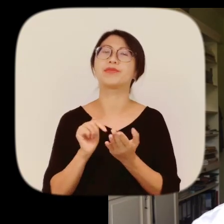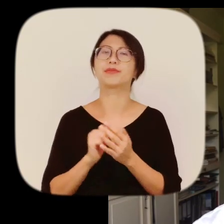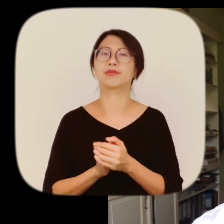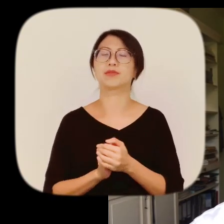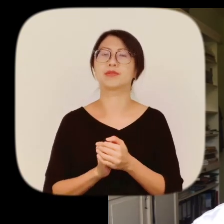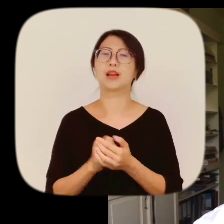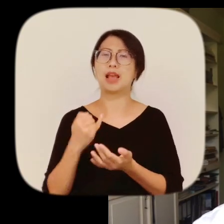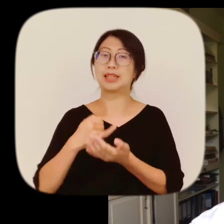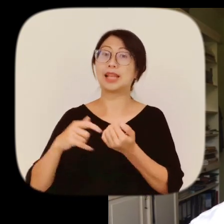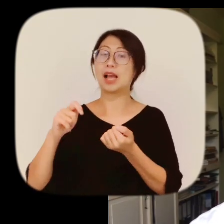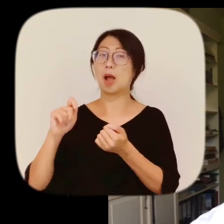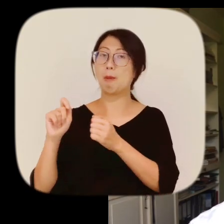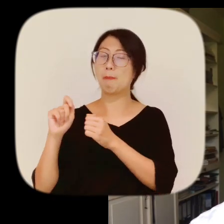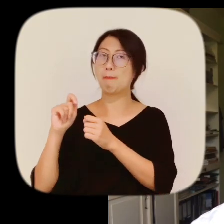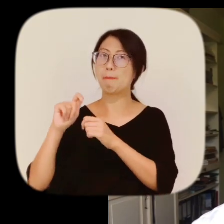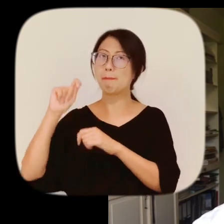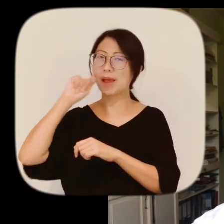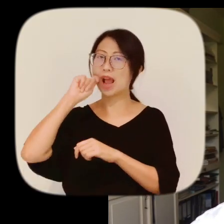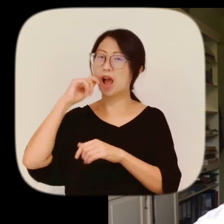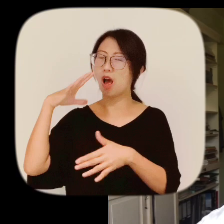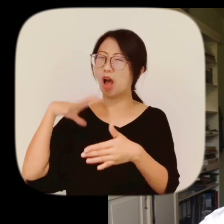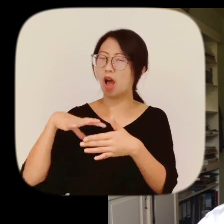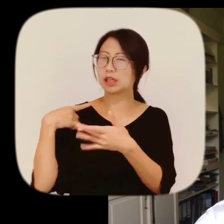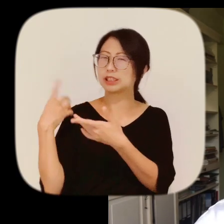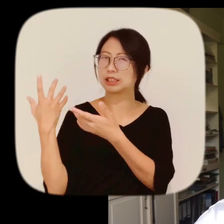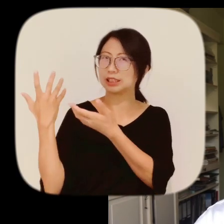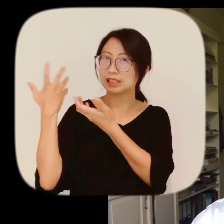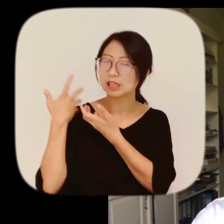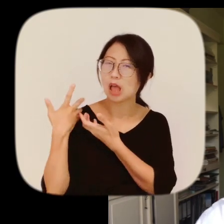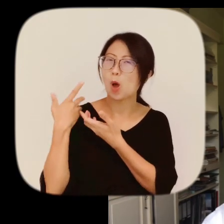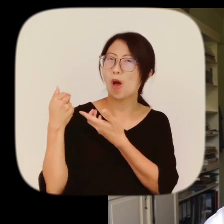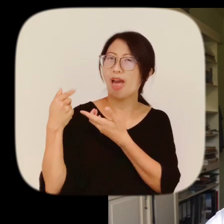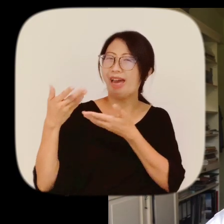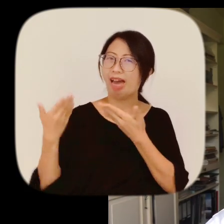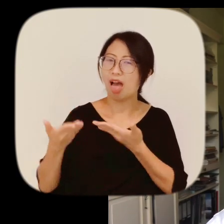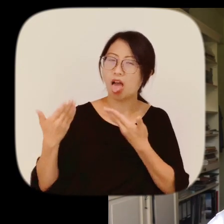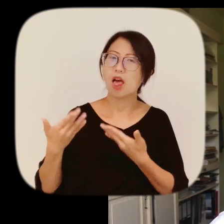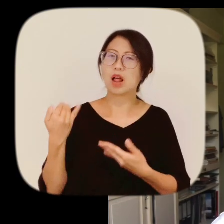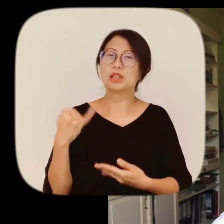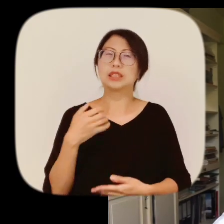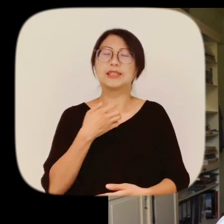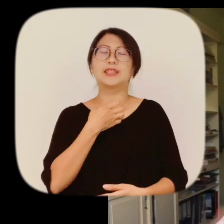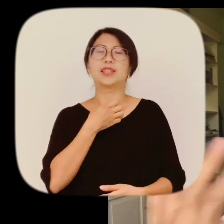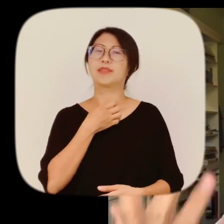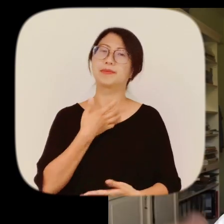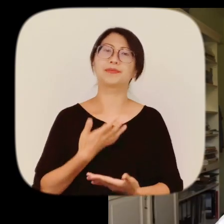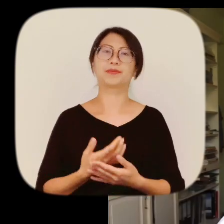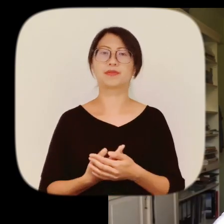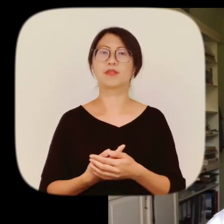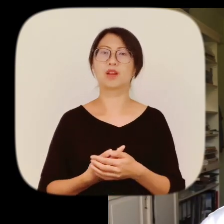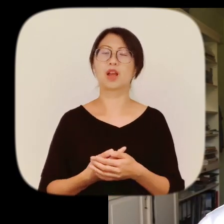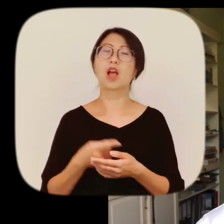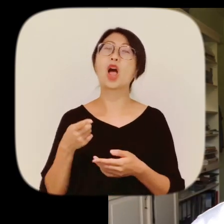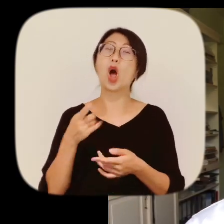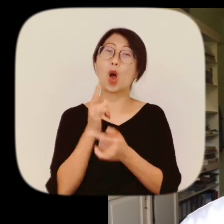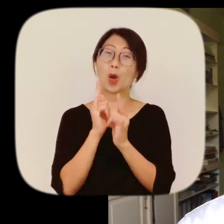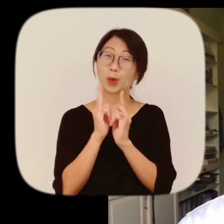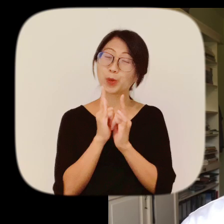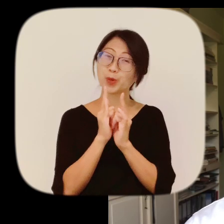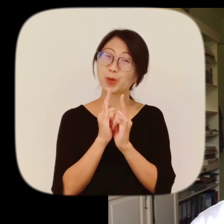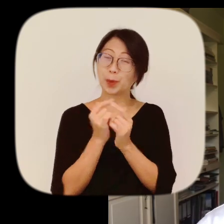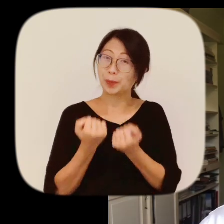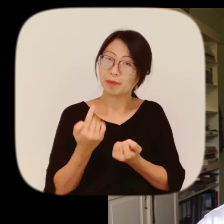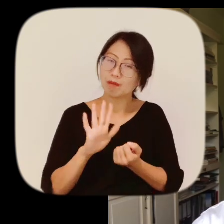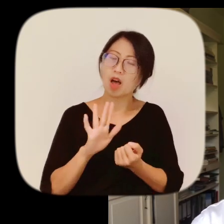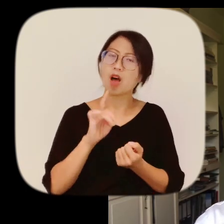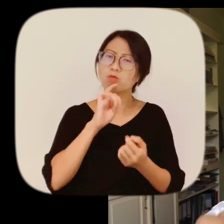命中不能承受的轻这本书是爱情小说但反映着当时的政治处